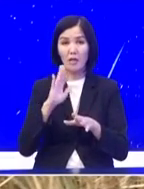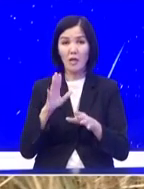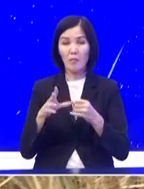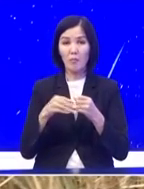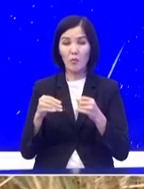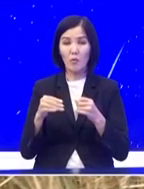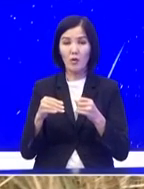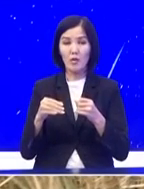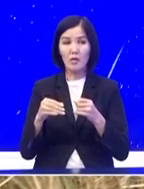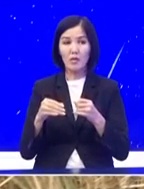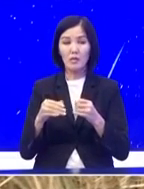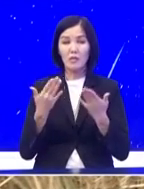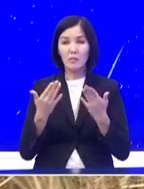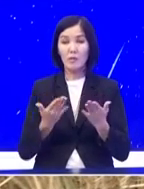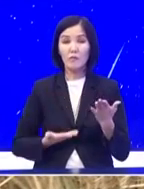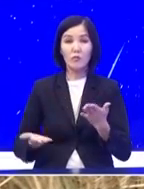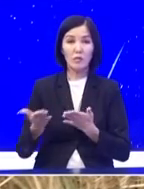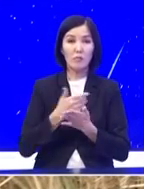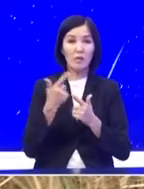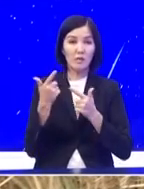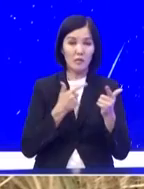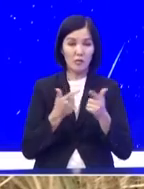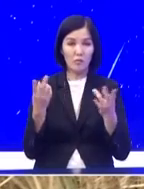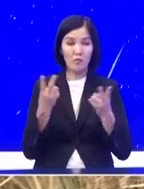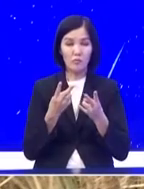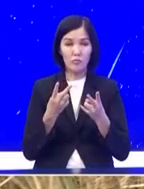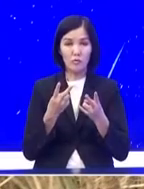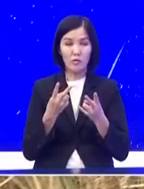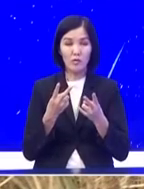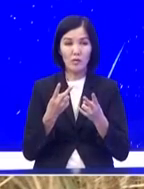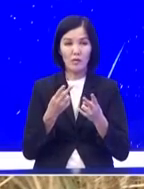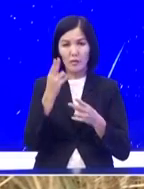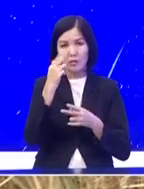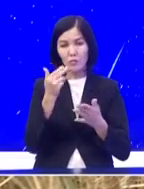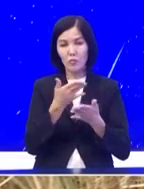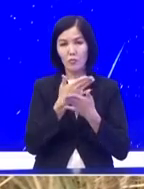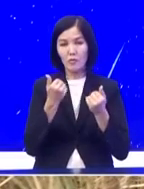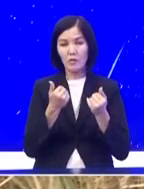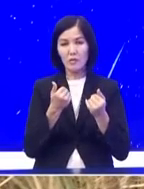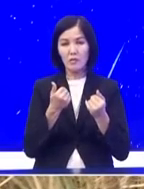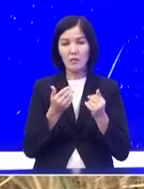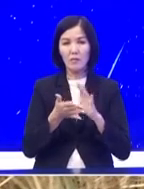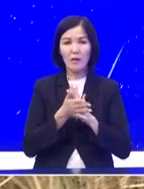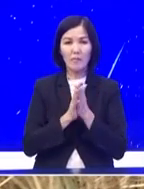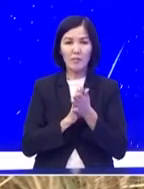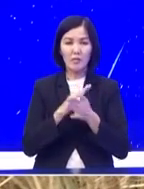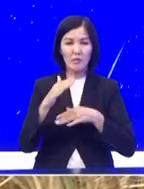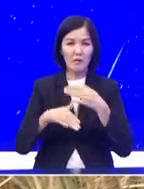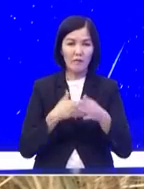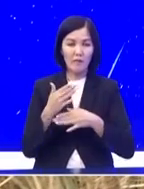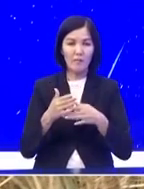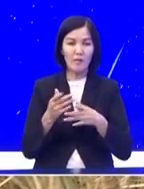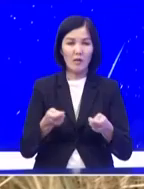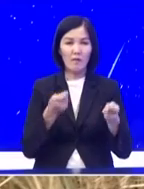году в основном заготовили. Вот. Теперь, значит, неудобия, какие есть, мы их обкашиваем, заготавливаем, вывозим